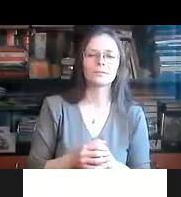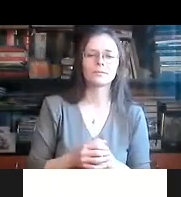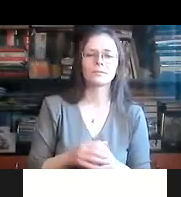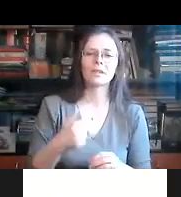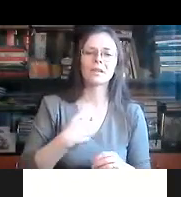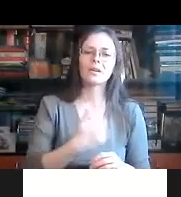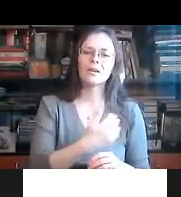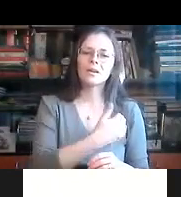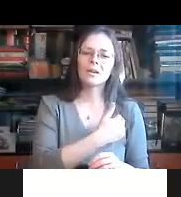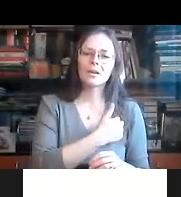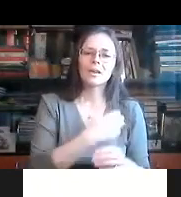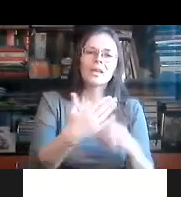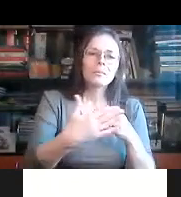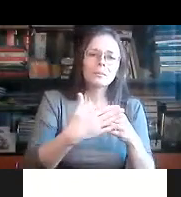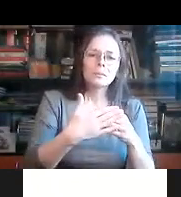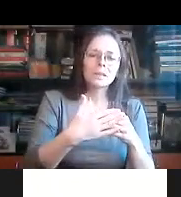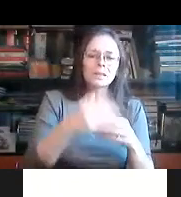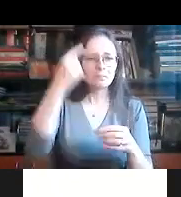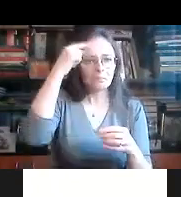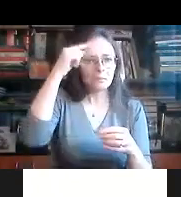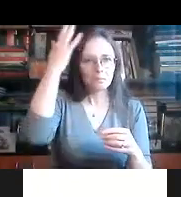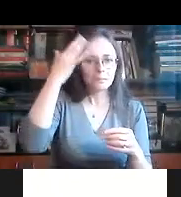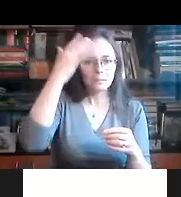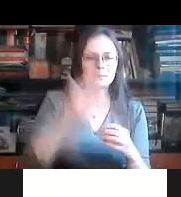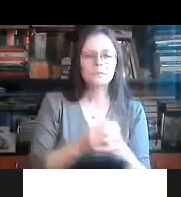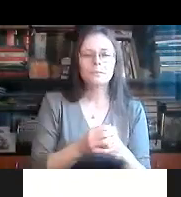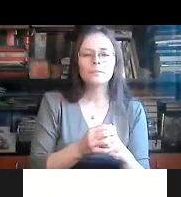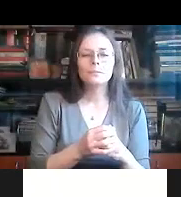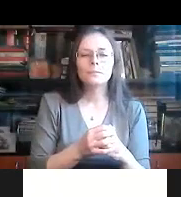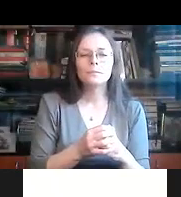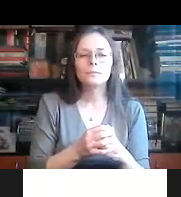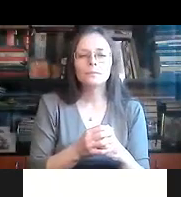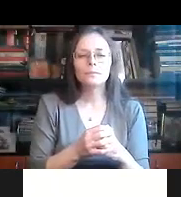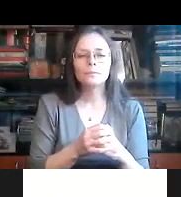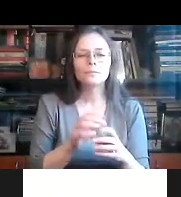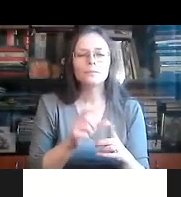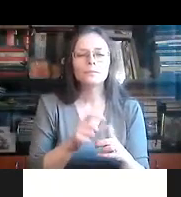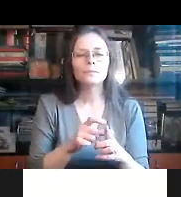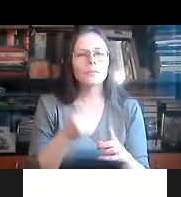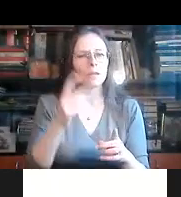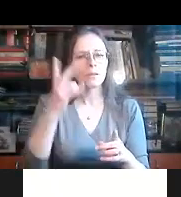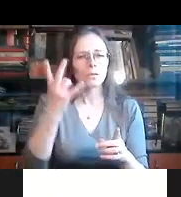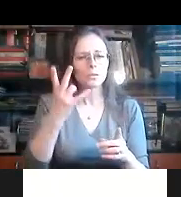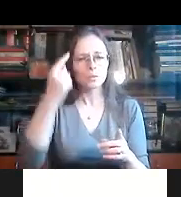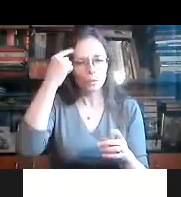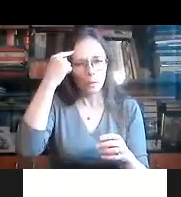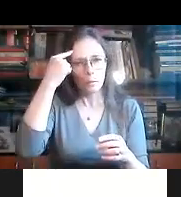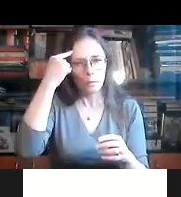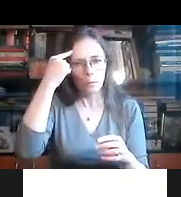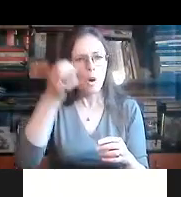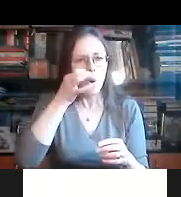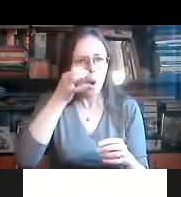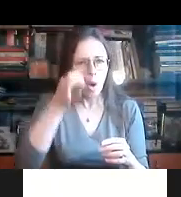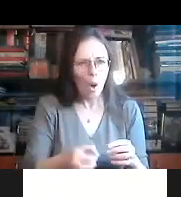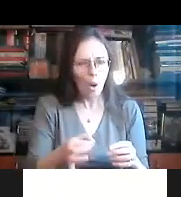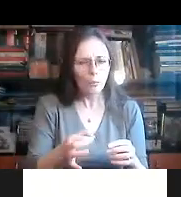это близка идея слова Оли, которая сказала, что действительно этот опыт, который мы сейчас как